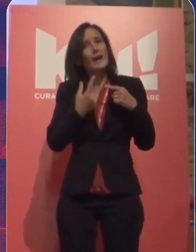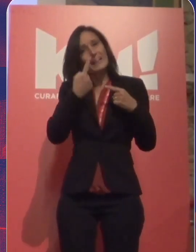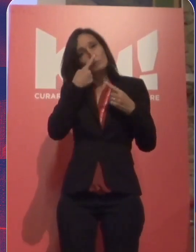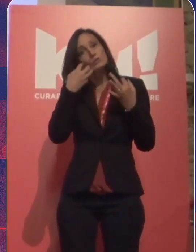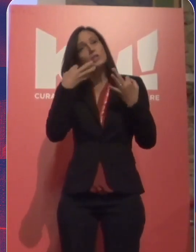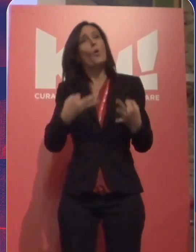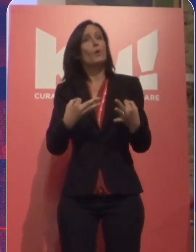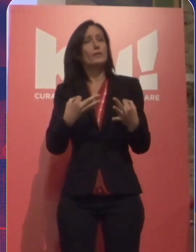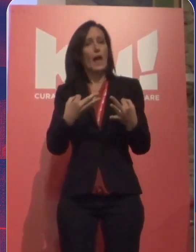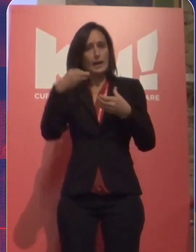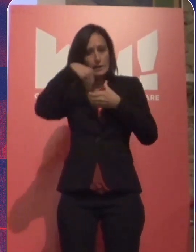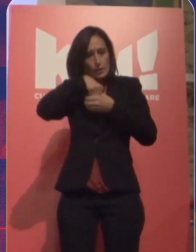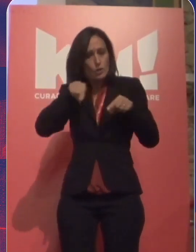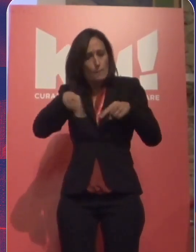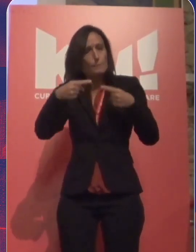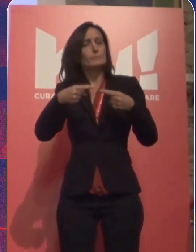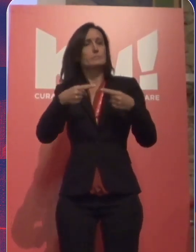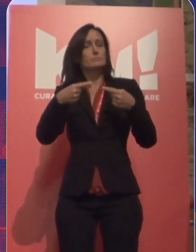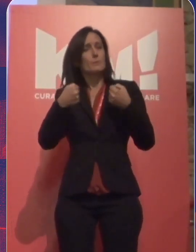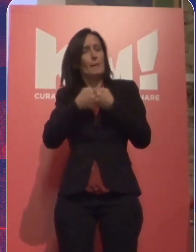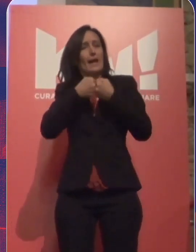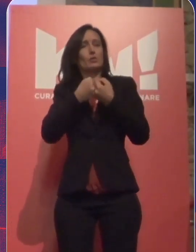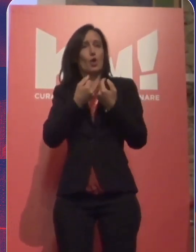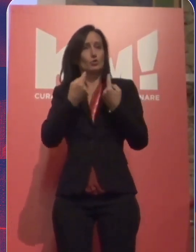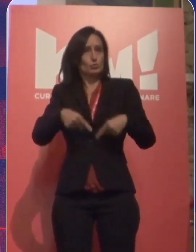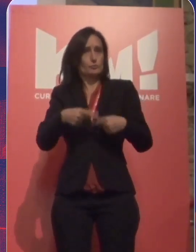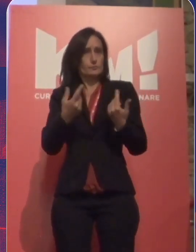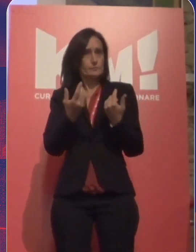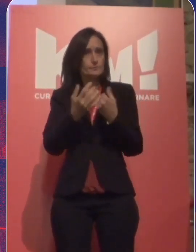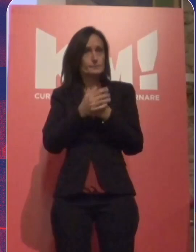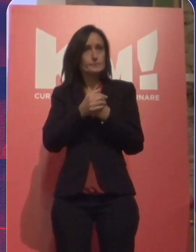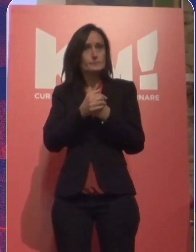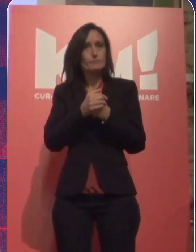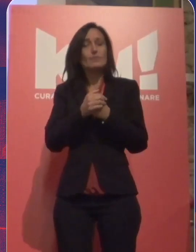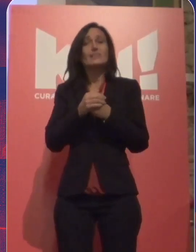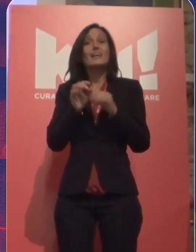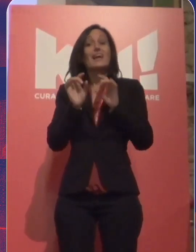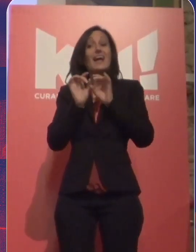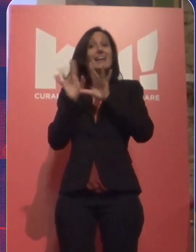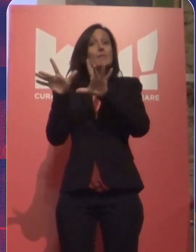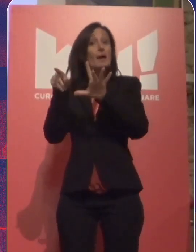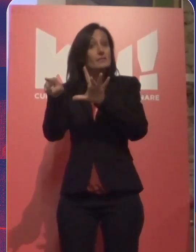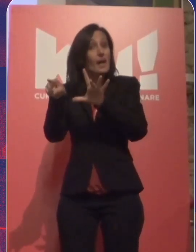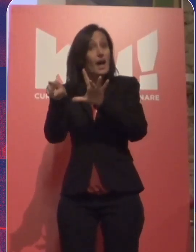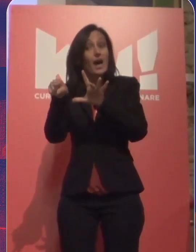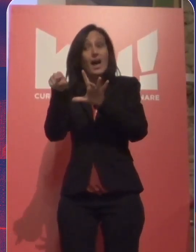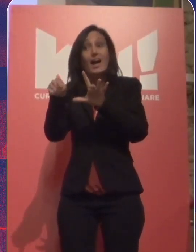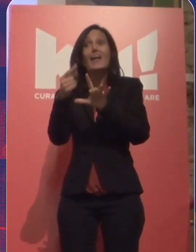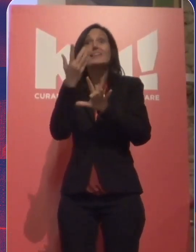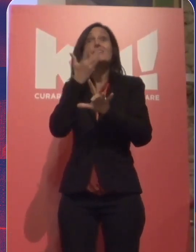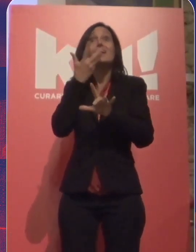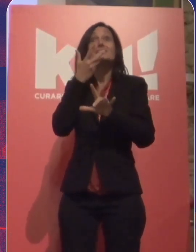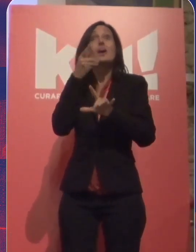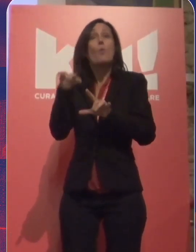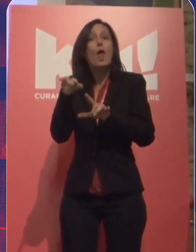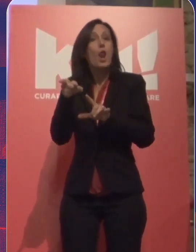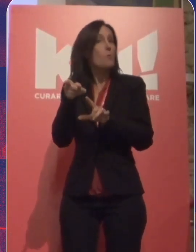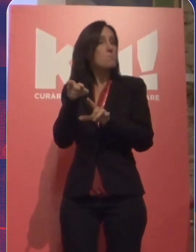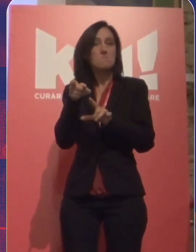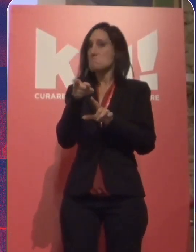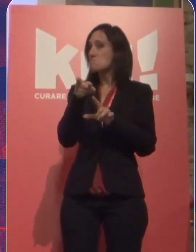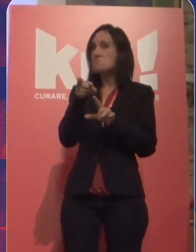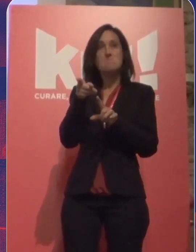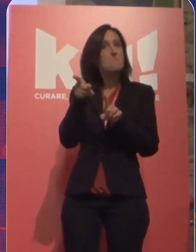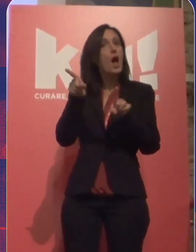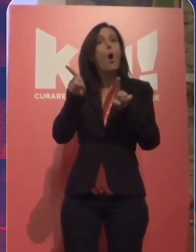la libertà non è un'aspirazione è piuttosto un peso come dice molto bene erich fromm